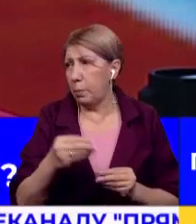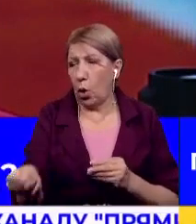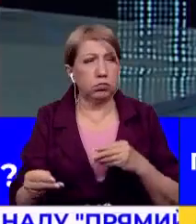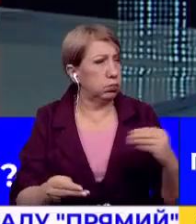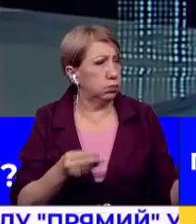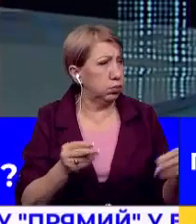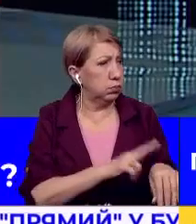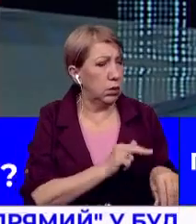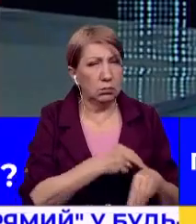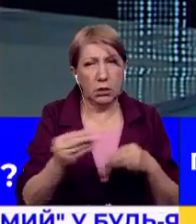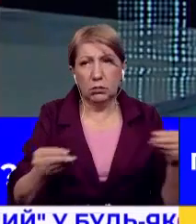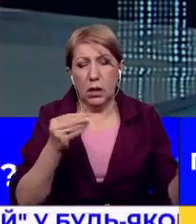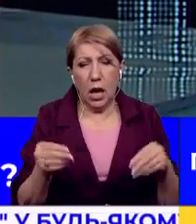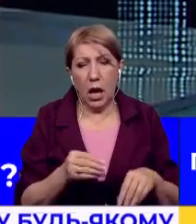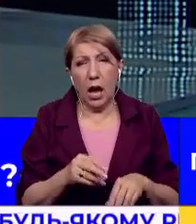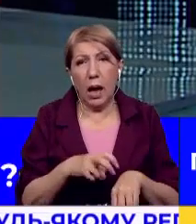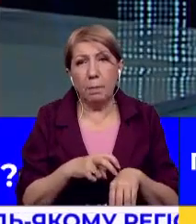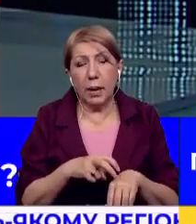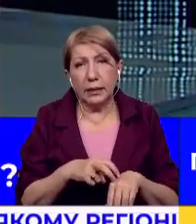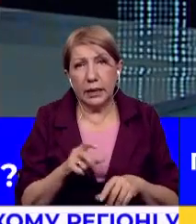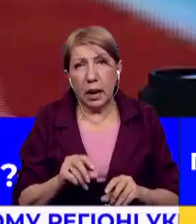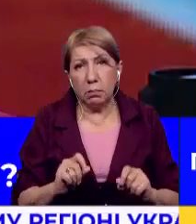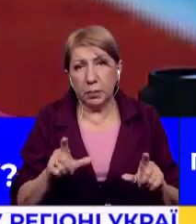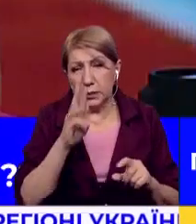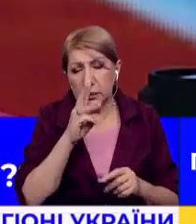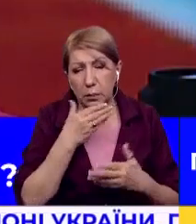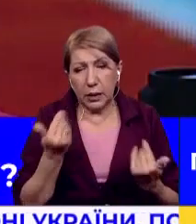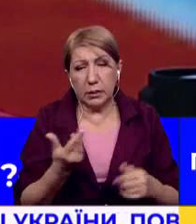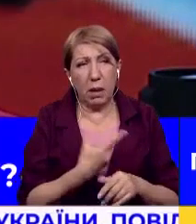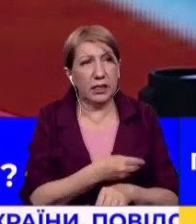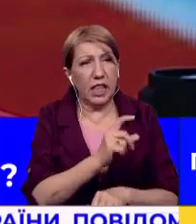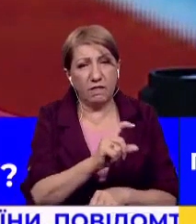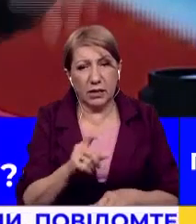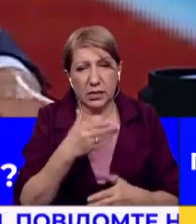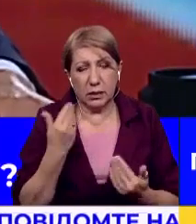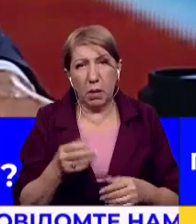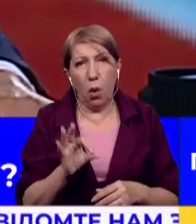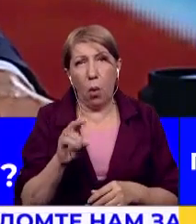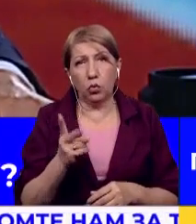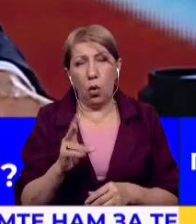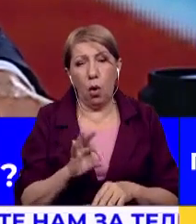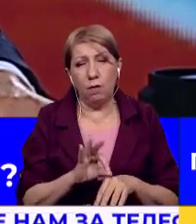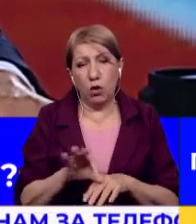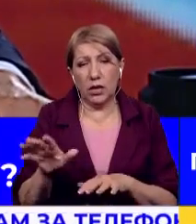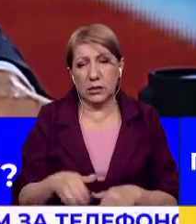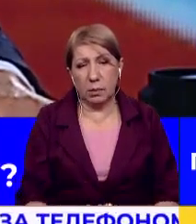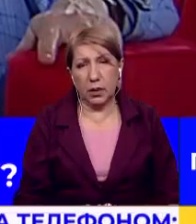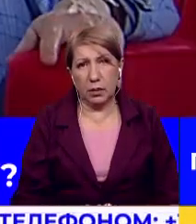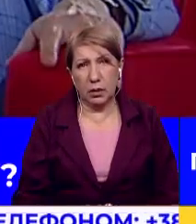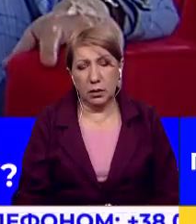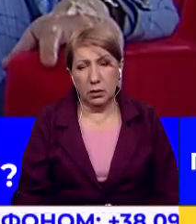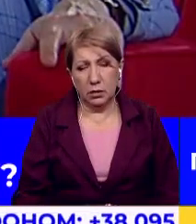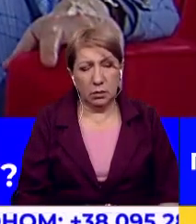на всіх дали. Медикам обіцяних підвищень зарплат немає, на вакцини немає, в онкохворих забрали. За рахунок